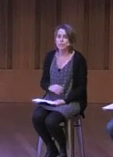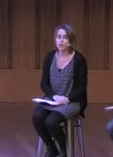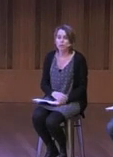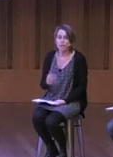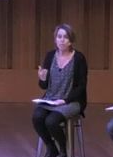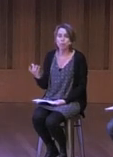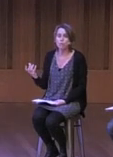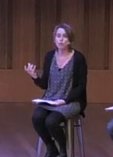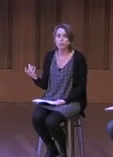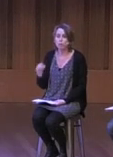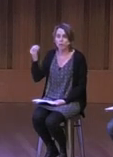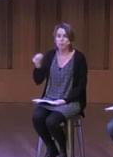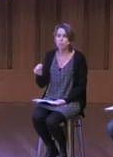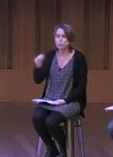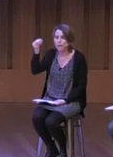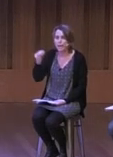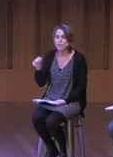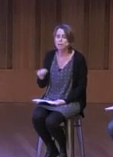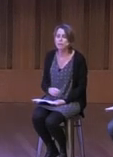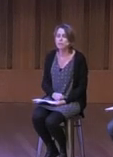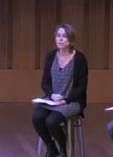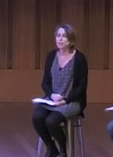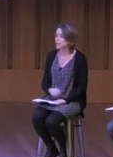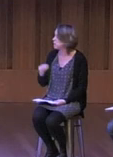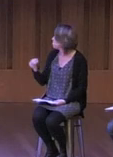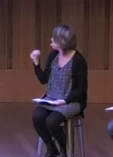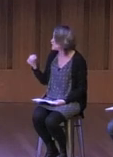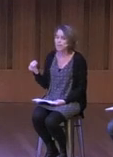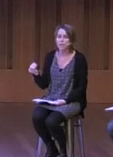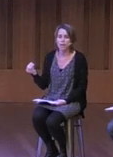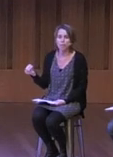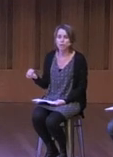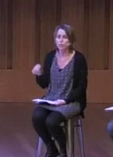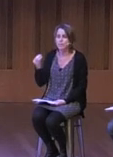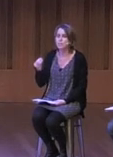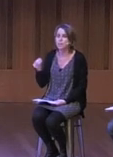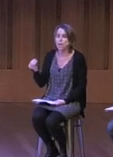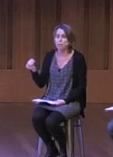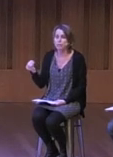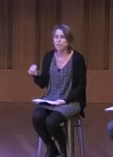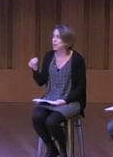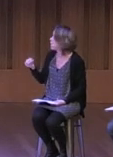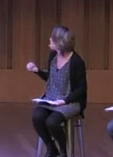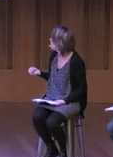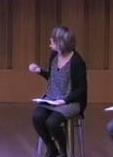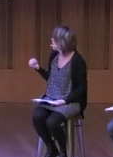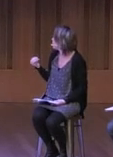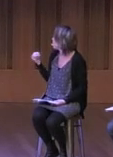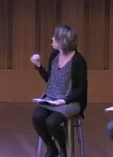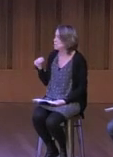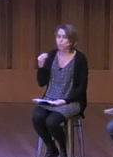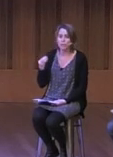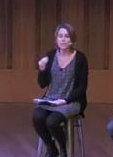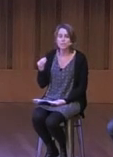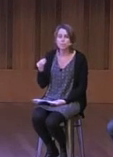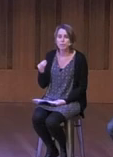Aleshores, dit això, la Rambla com es forma? No? Anàvem a buscar aquell element que dissenya la Rambla, no? I és l'arbre. L'arbre és un